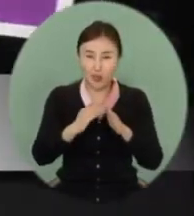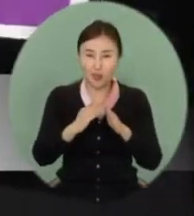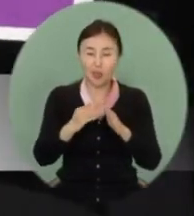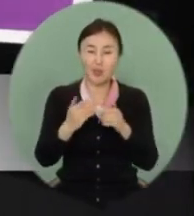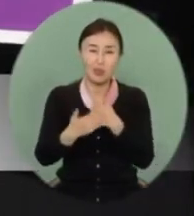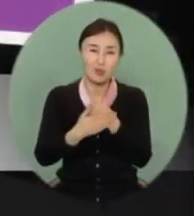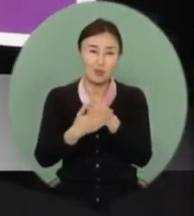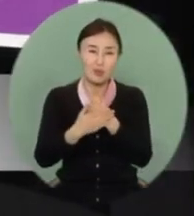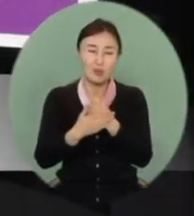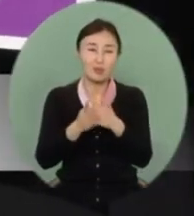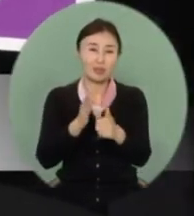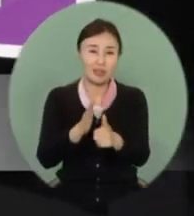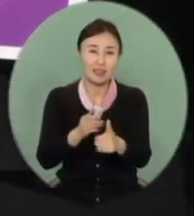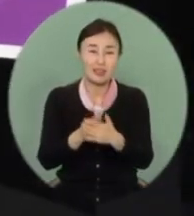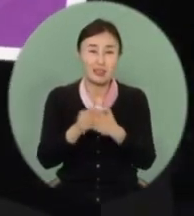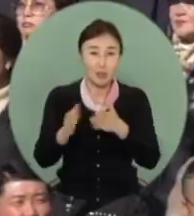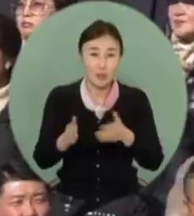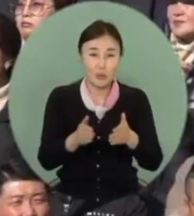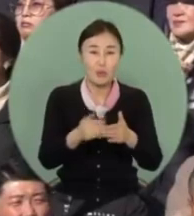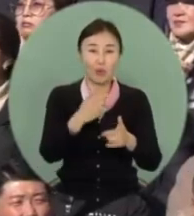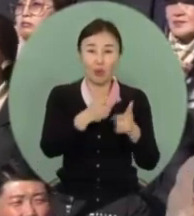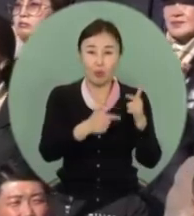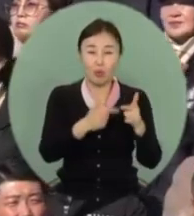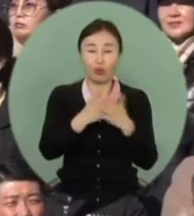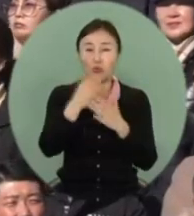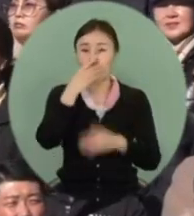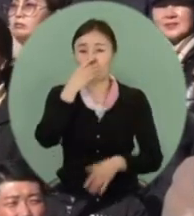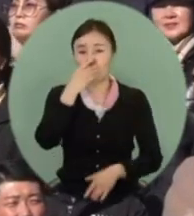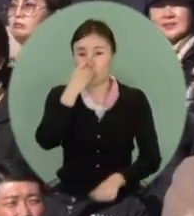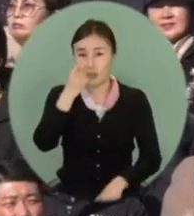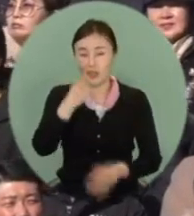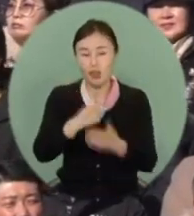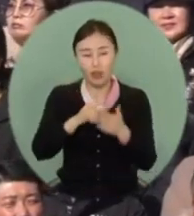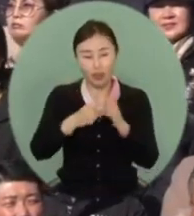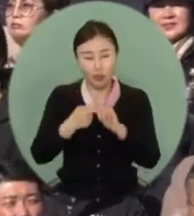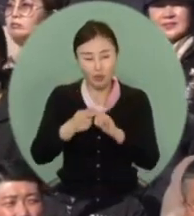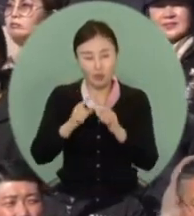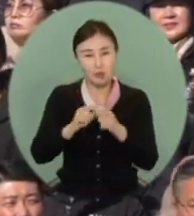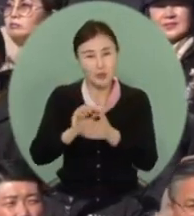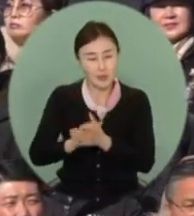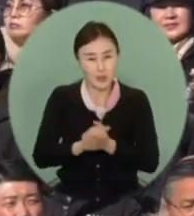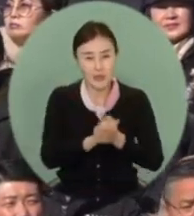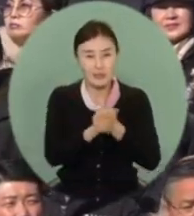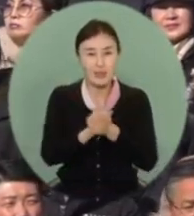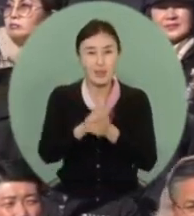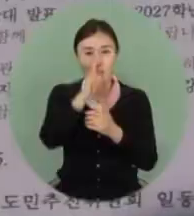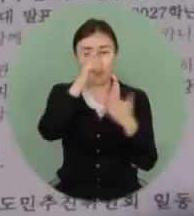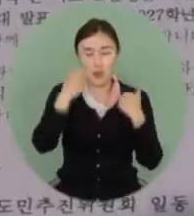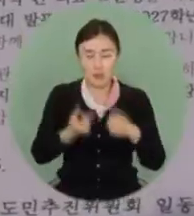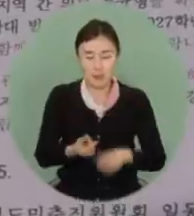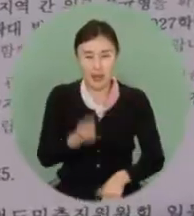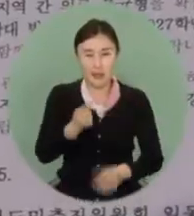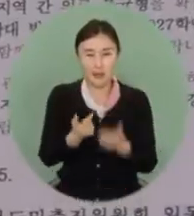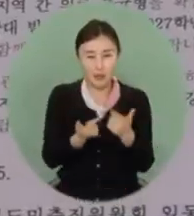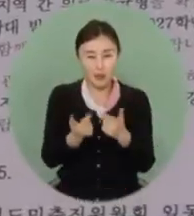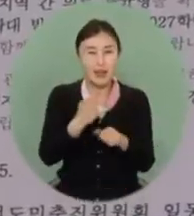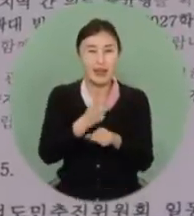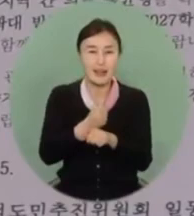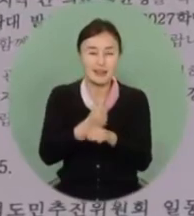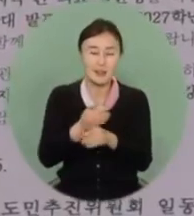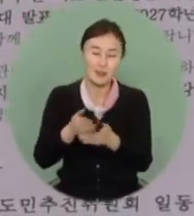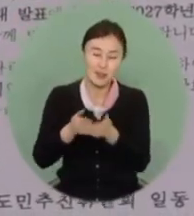강조했습니다 또 전남도와 목포대 순천대가 서로 긴밀 협해 조속히 조율해 나갈